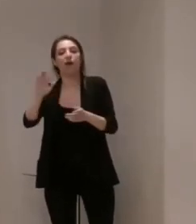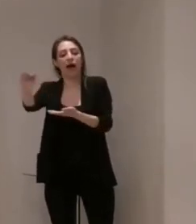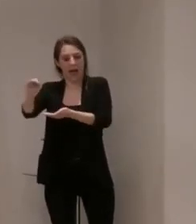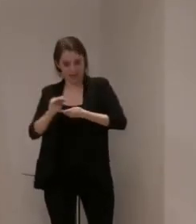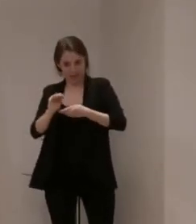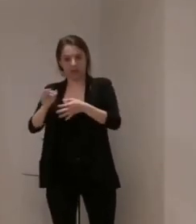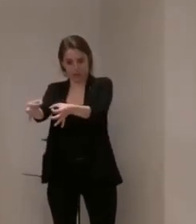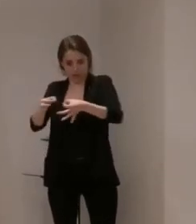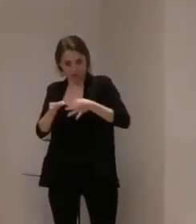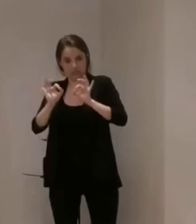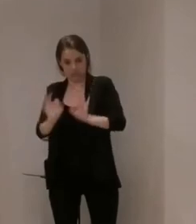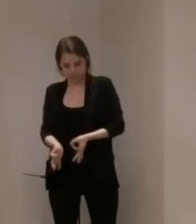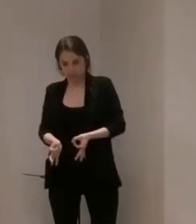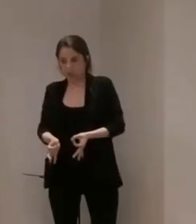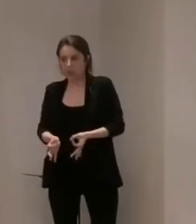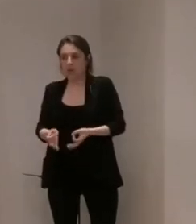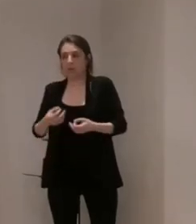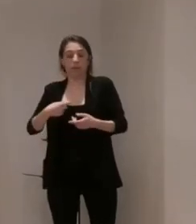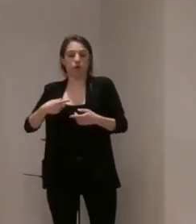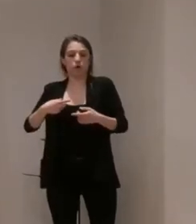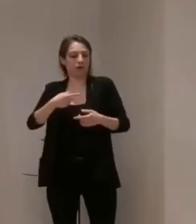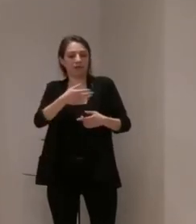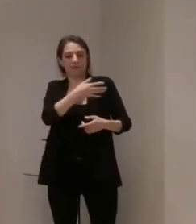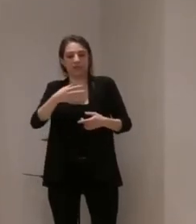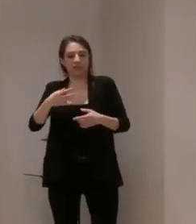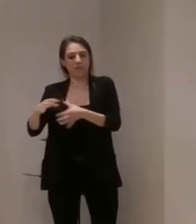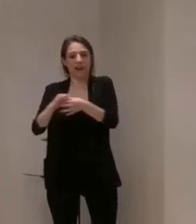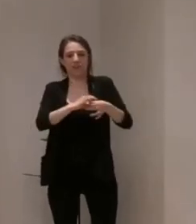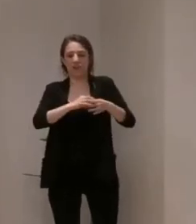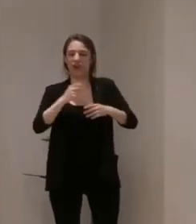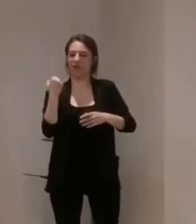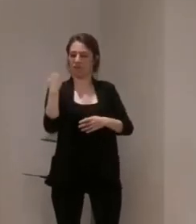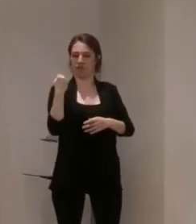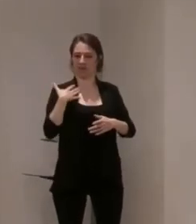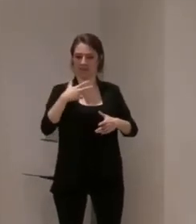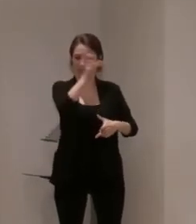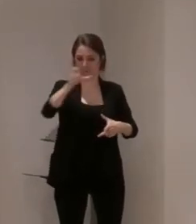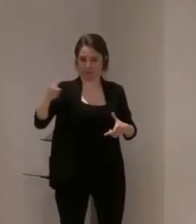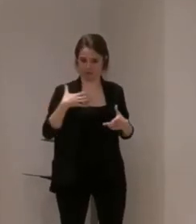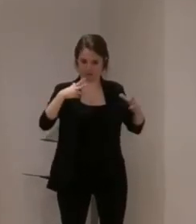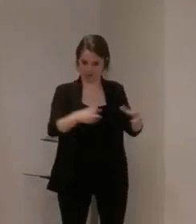arribat, però el que és la força de la gent, això no té preu.